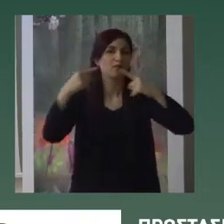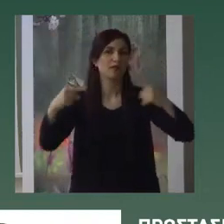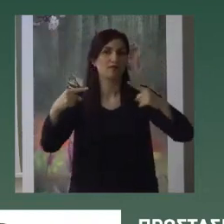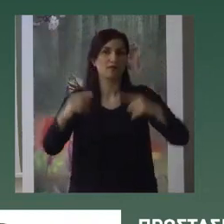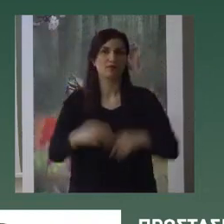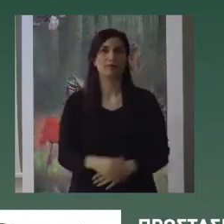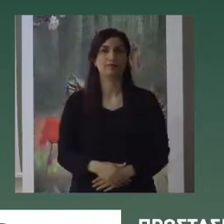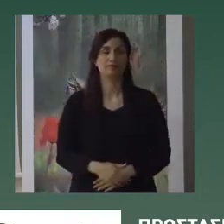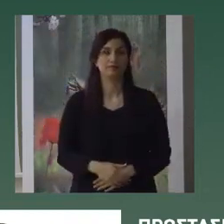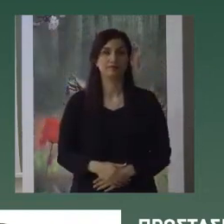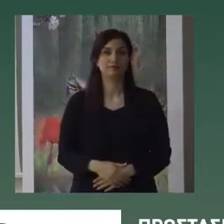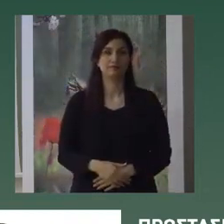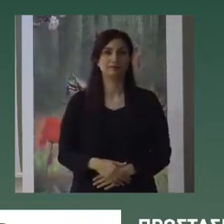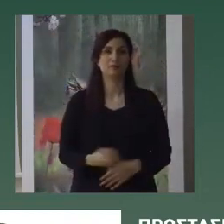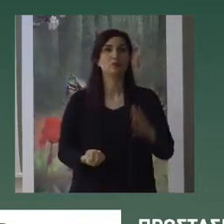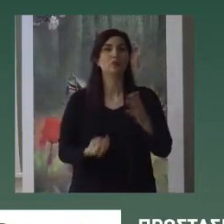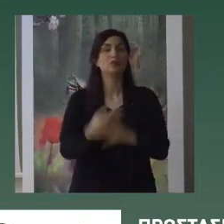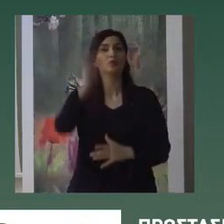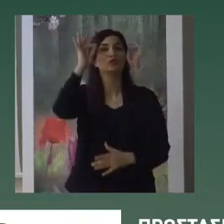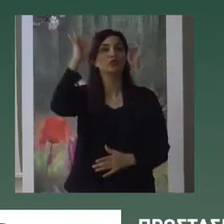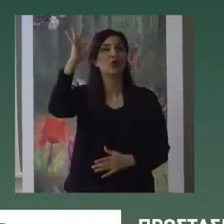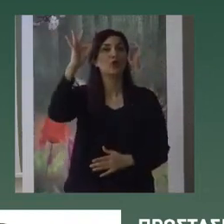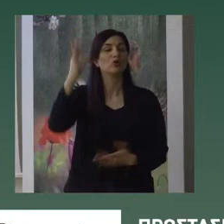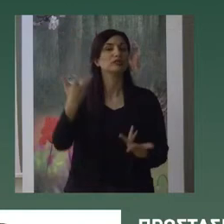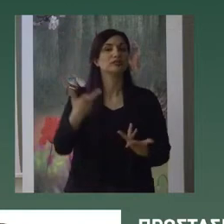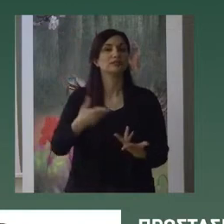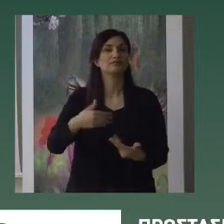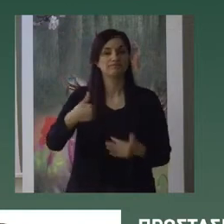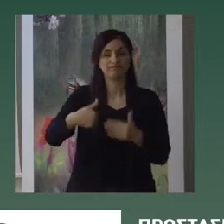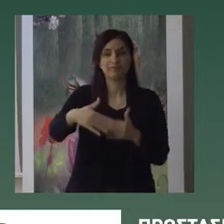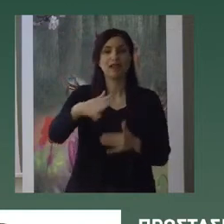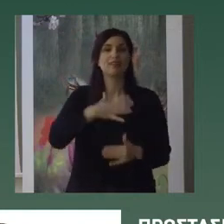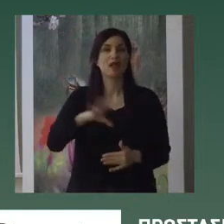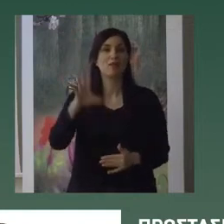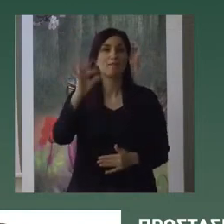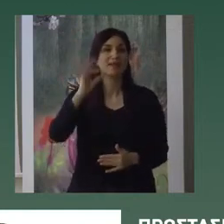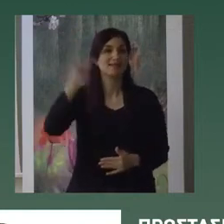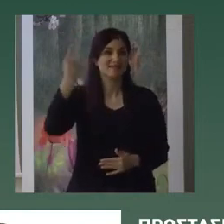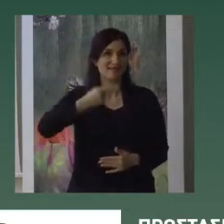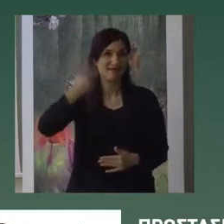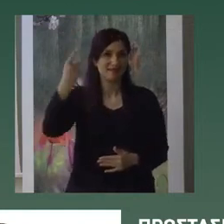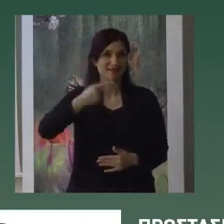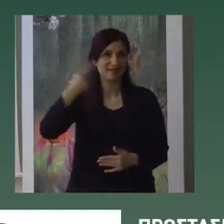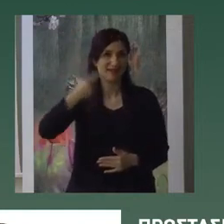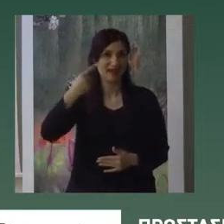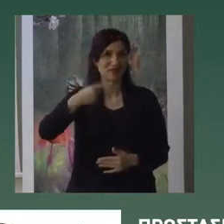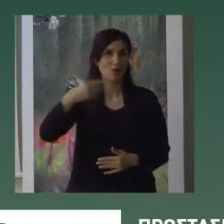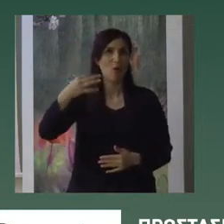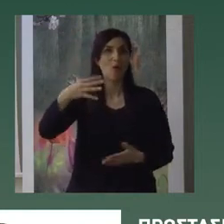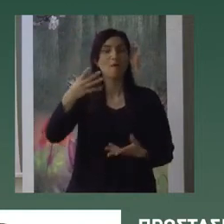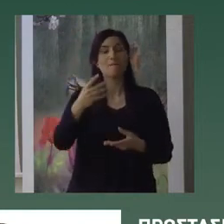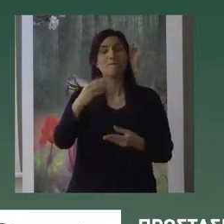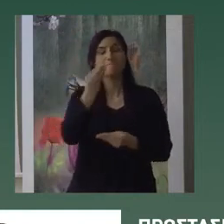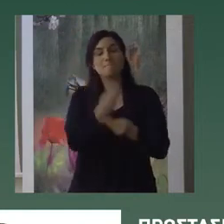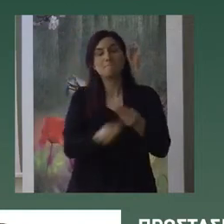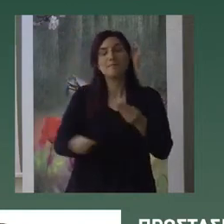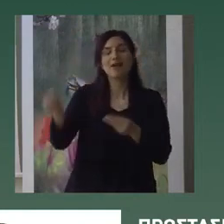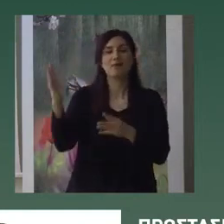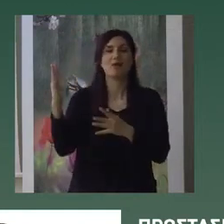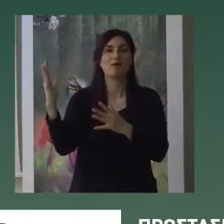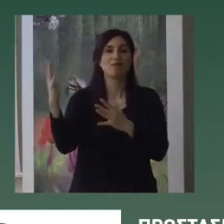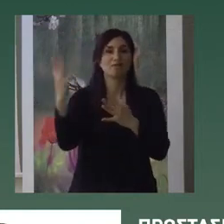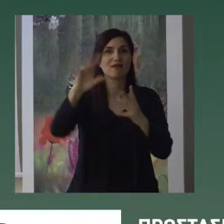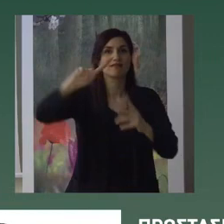στόχο, είναι το 50% αυτή τη φορά, να βάλεις περισσότερο πράσινο, αυτό είναι το πιο σημαντικό, να αναπληρώσεις,